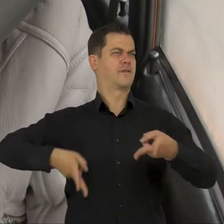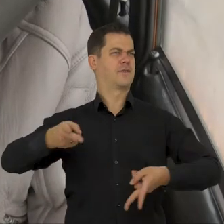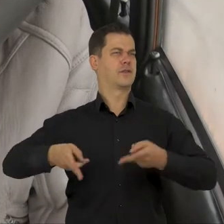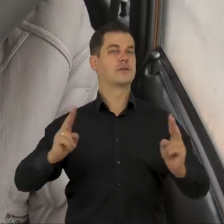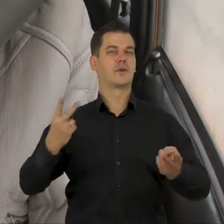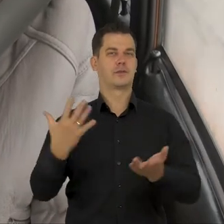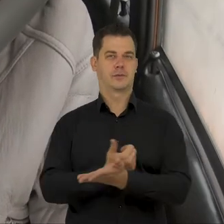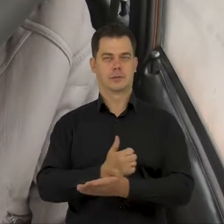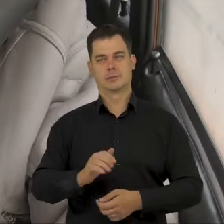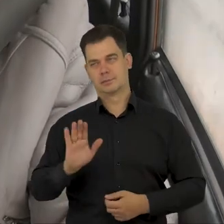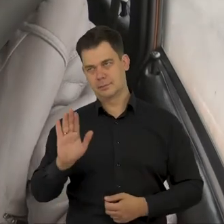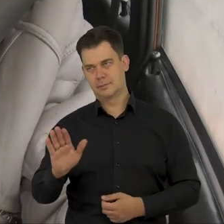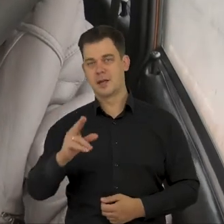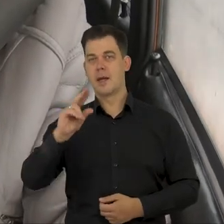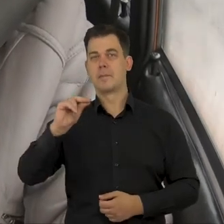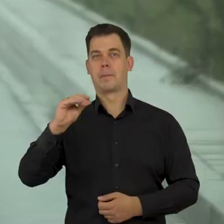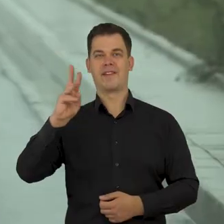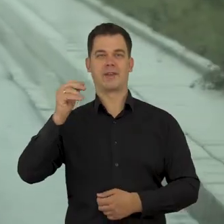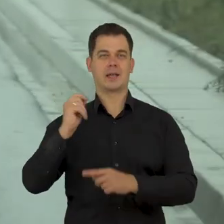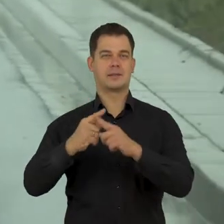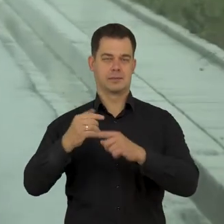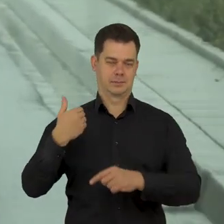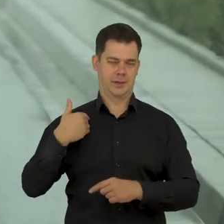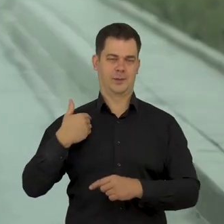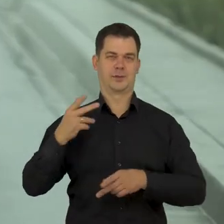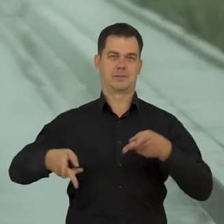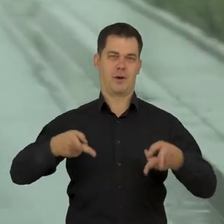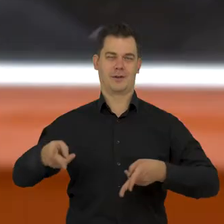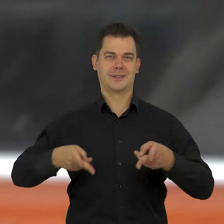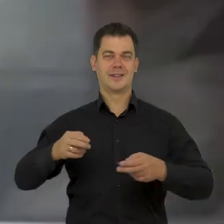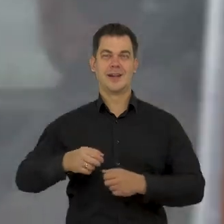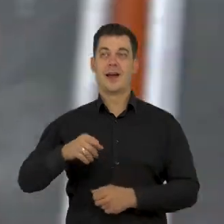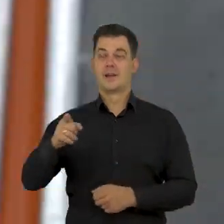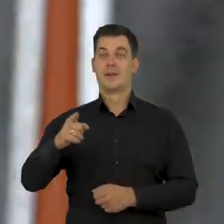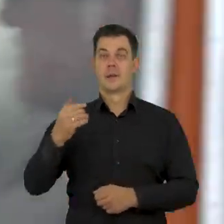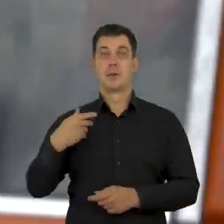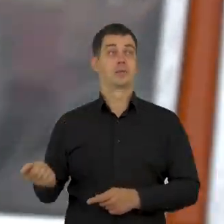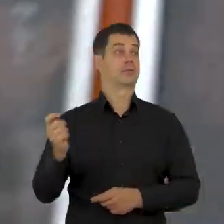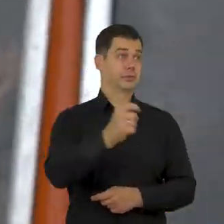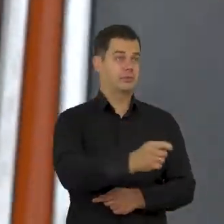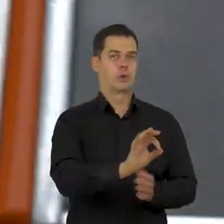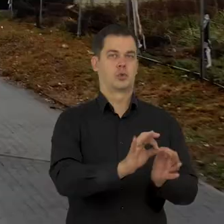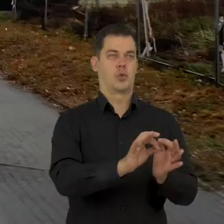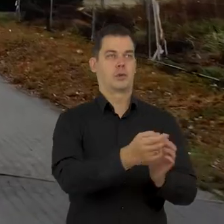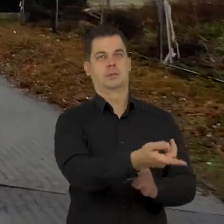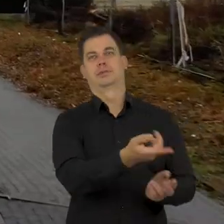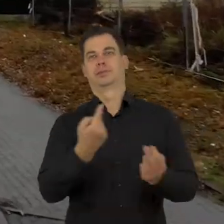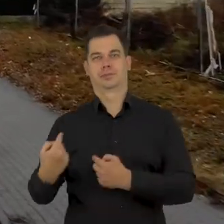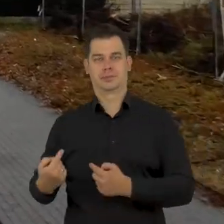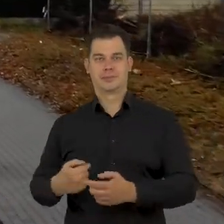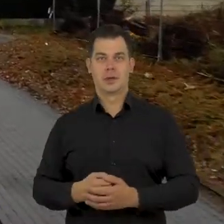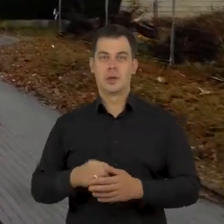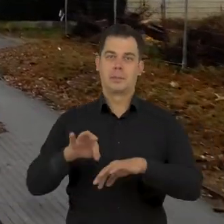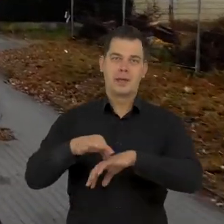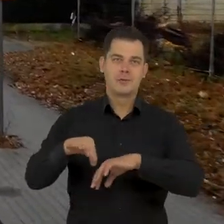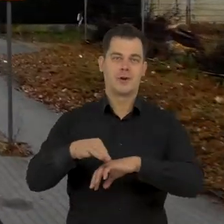dżinsy? Nie, w Peweksie były. W Peweksie były, dobra. No i co? Wracało się najczęściej ze złotem, bo złoto mieli